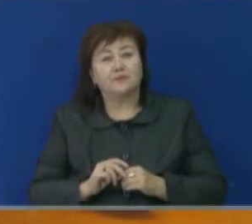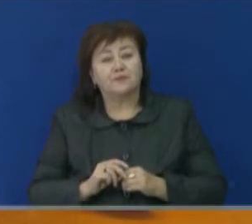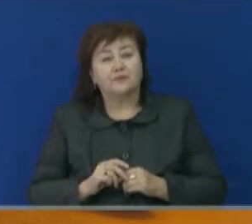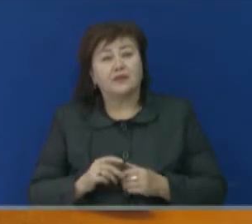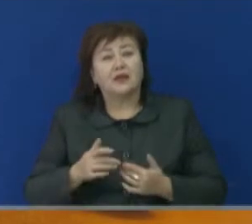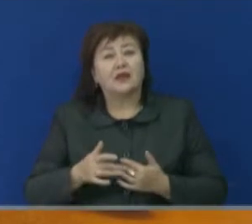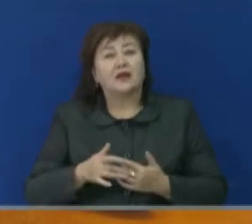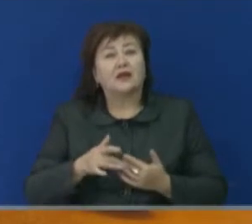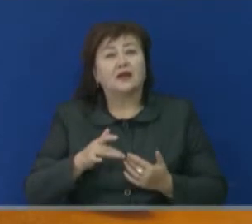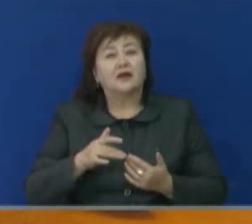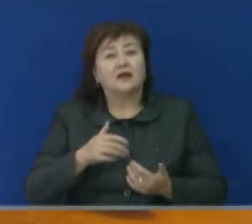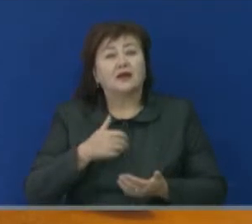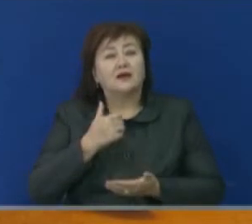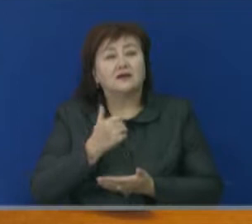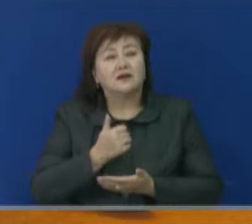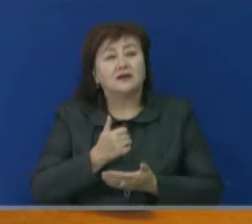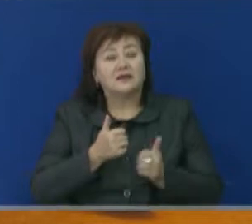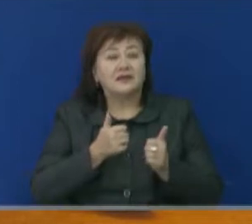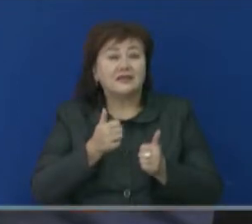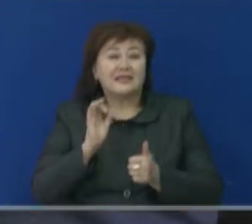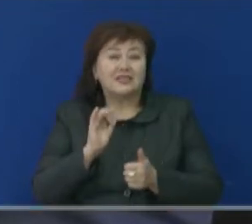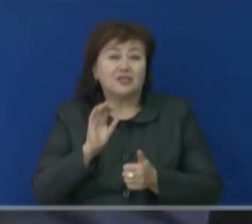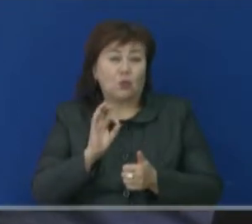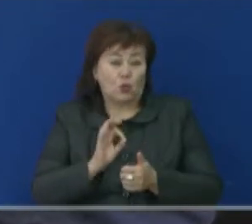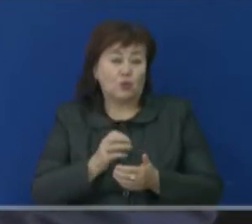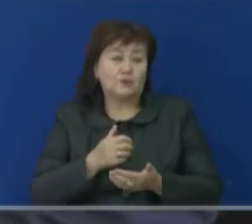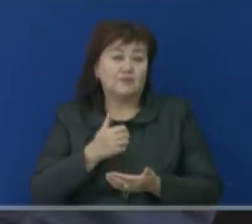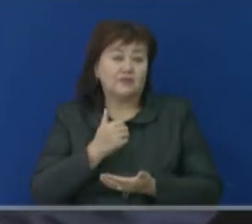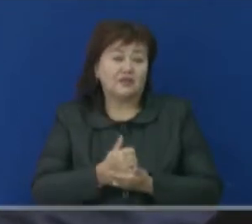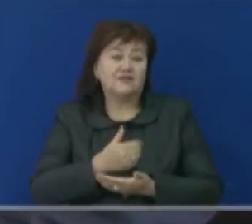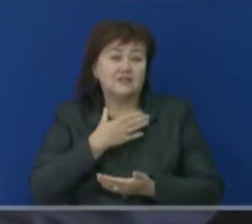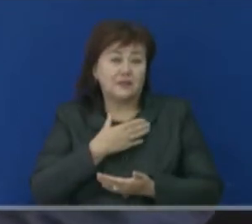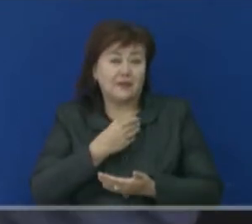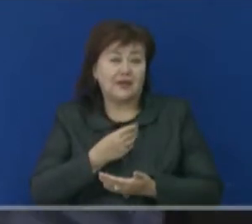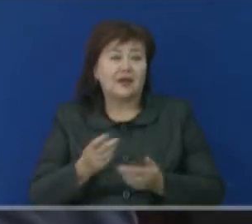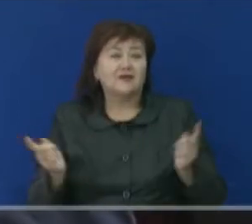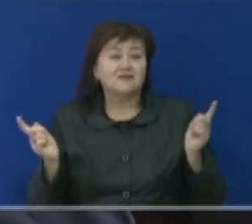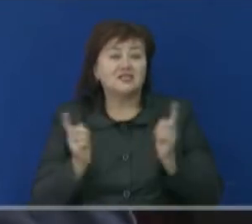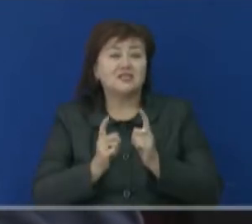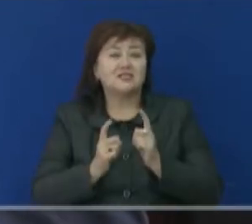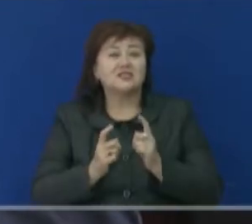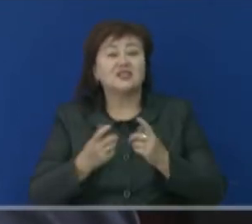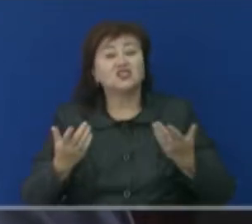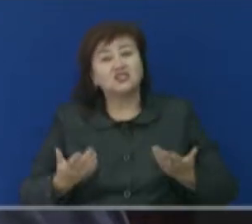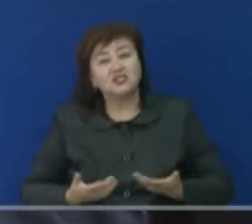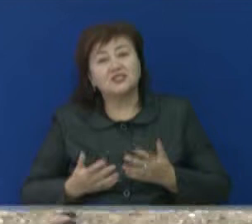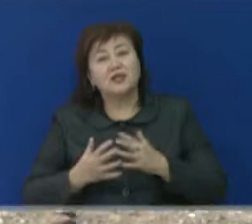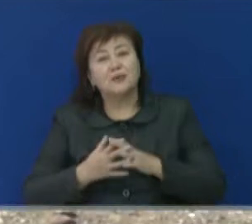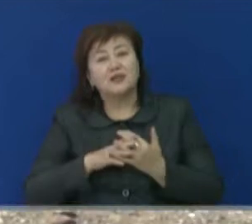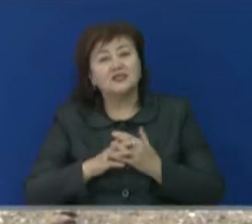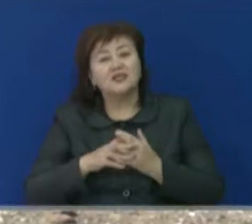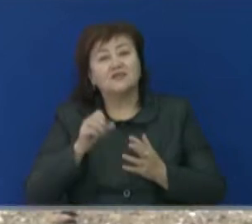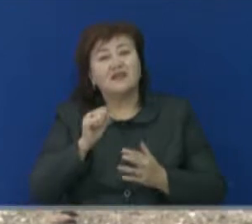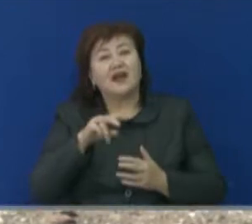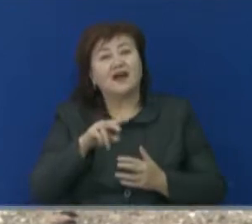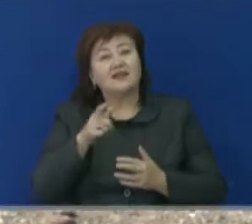Қала әкімінің міндетін атқарушы Дмитрий Гариков Алғабас ауылдық округінің тұрғындарымен кездесті. Аталмыш шарада атқарылған жұмыстардың реттілігін